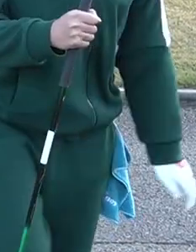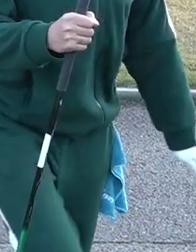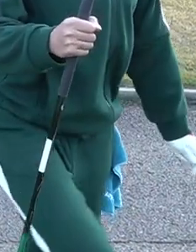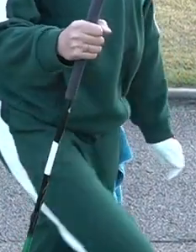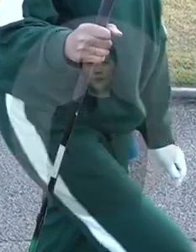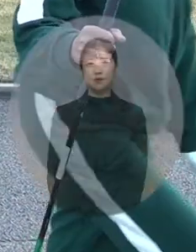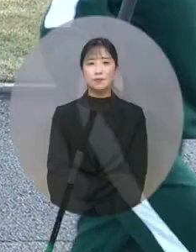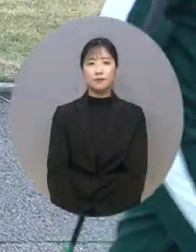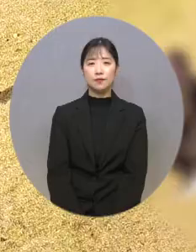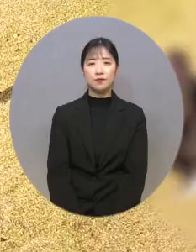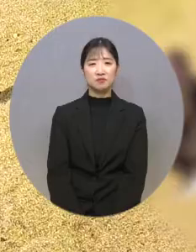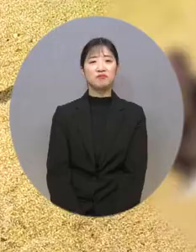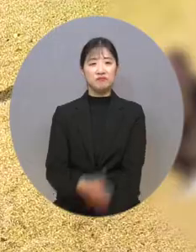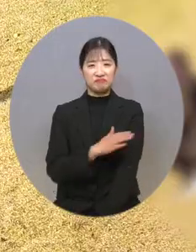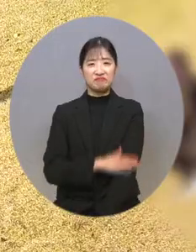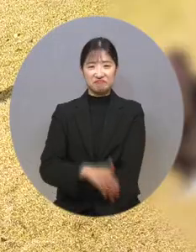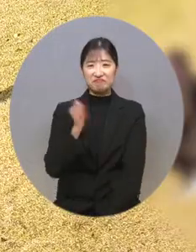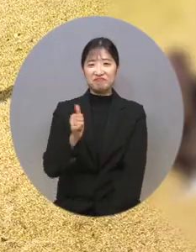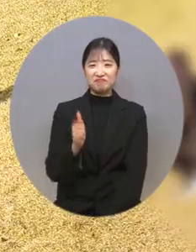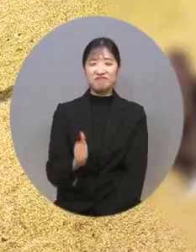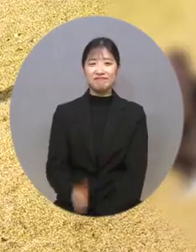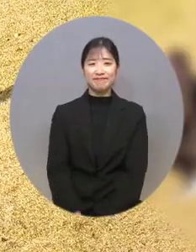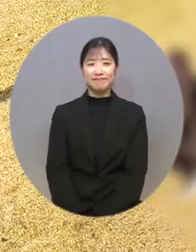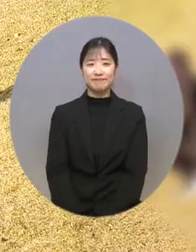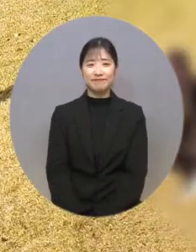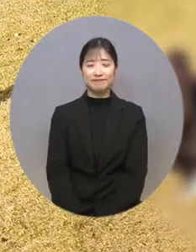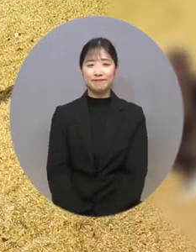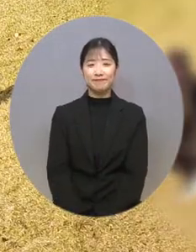샷! 나이스 샷!